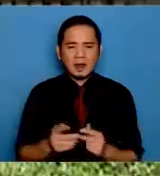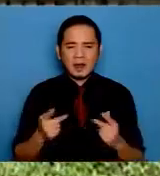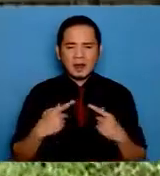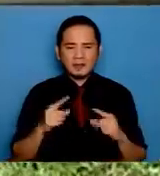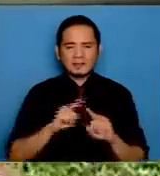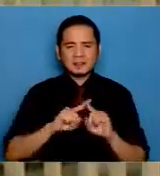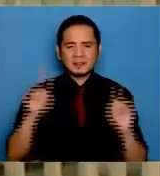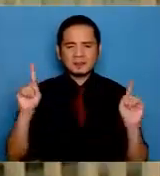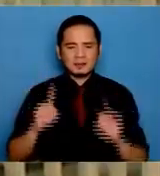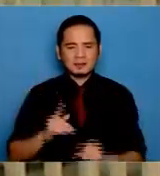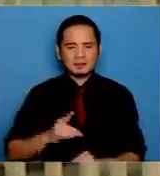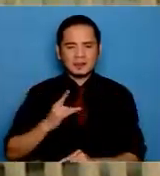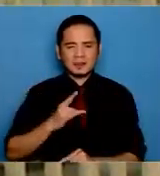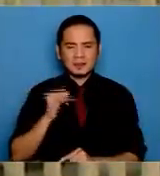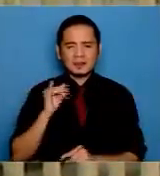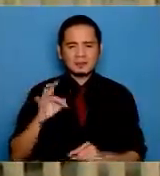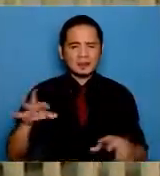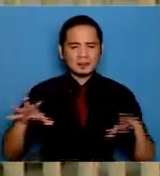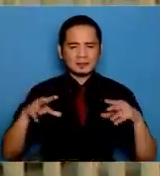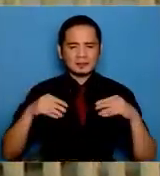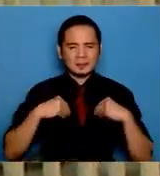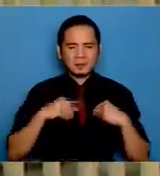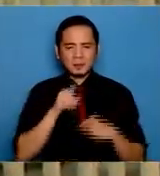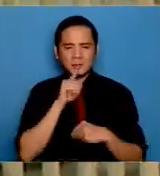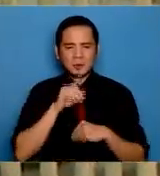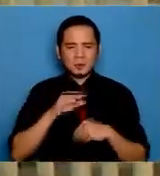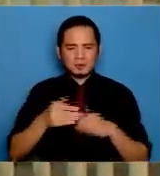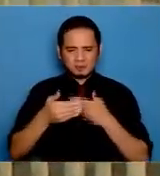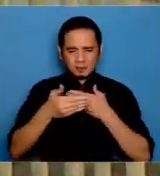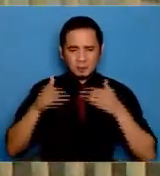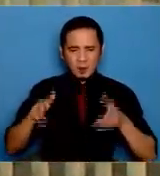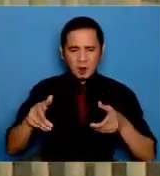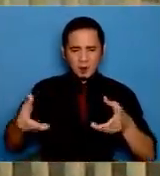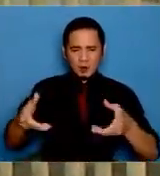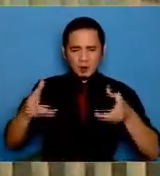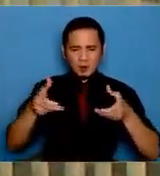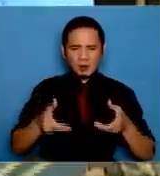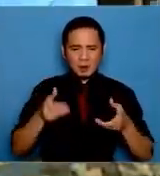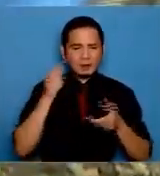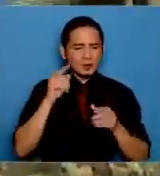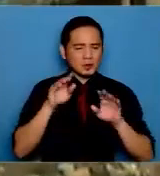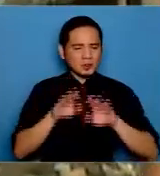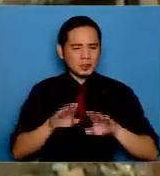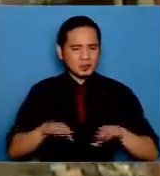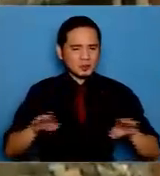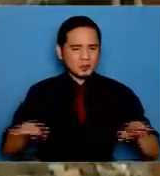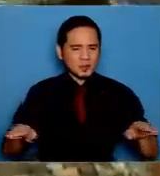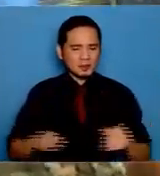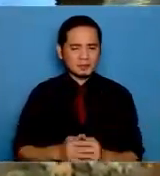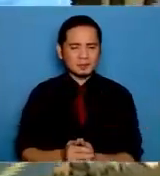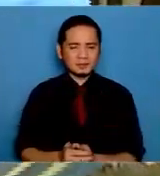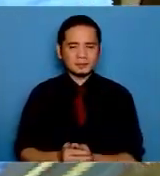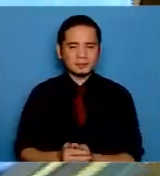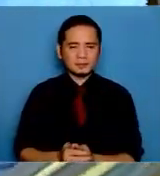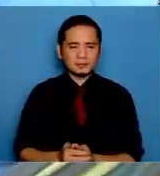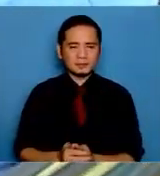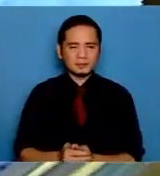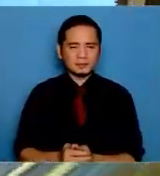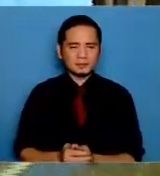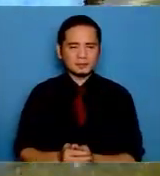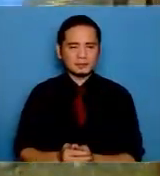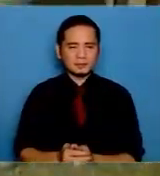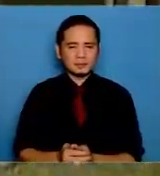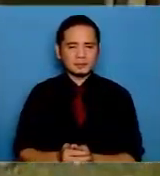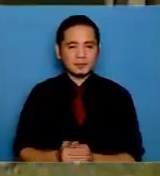idudulot ang pagtanggap ng aktwal na regalo, lalo na sa mga bata. Ang tingin ko dito kahit sa mga bata, minsan